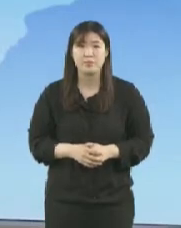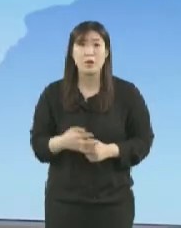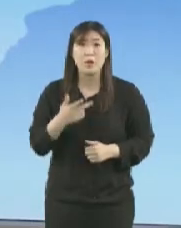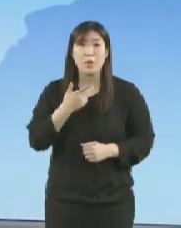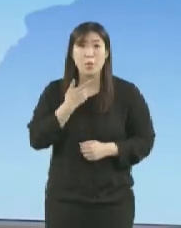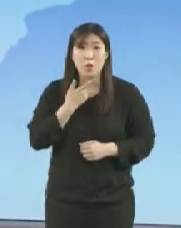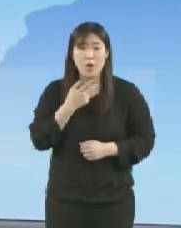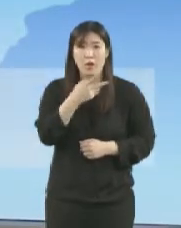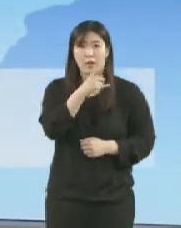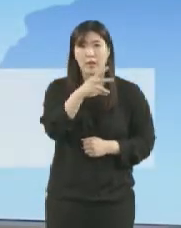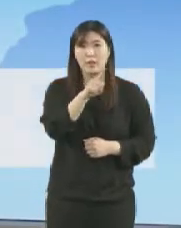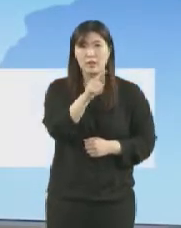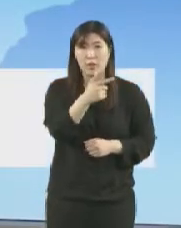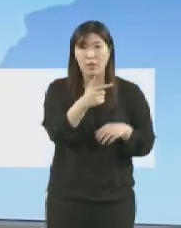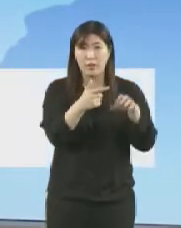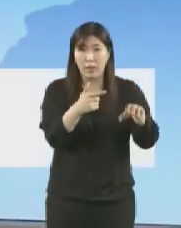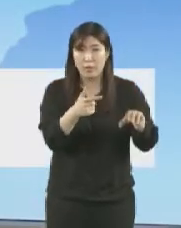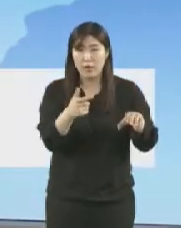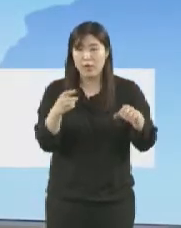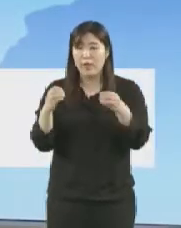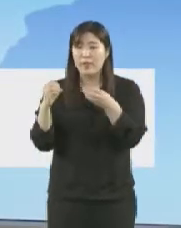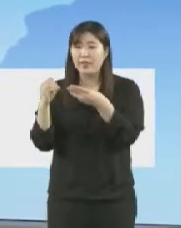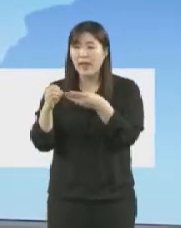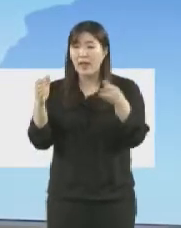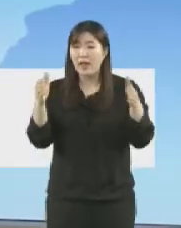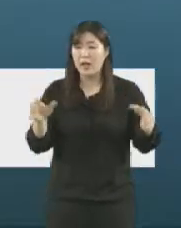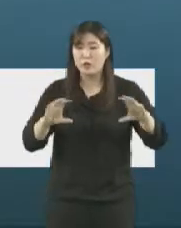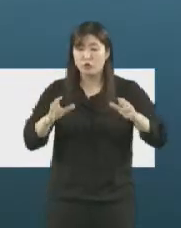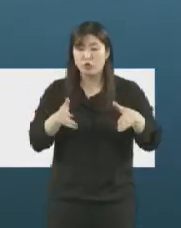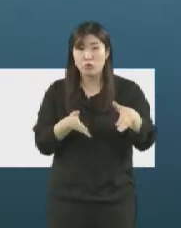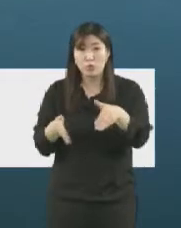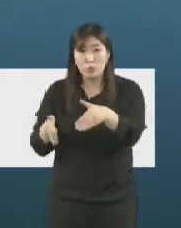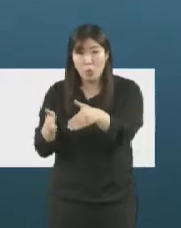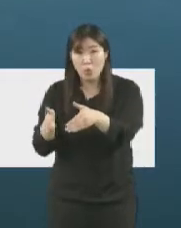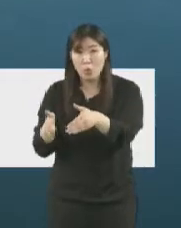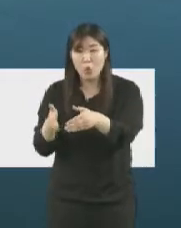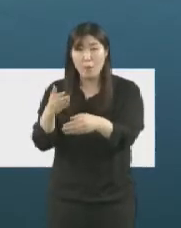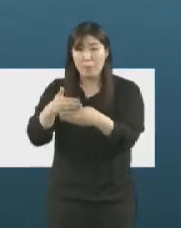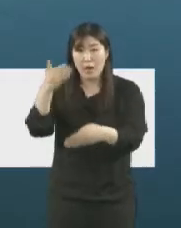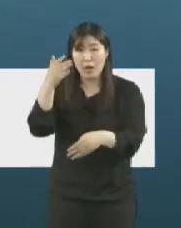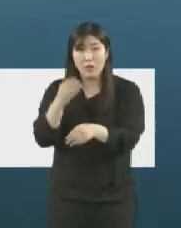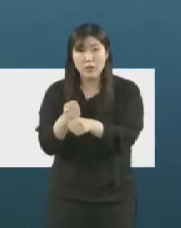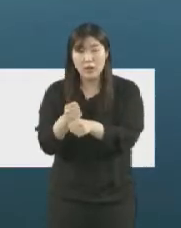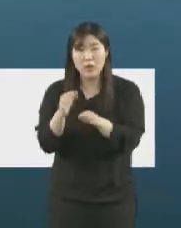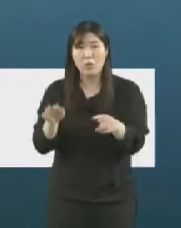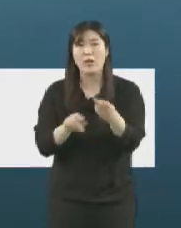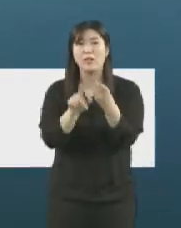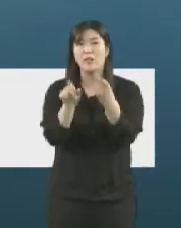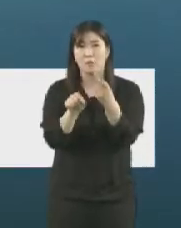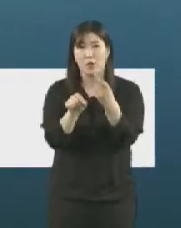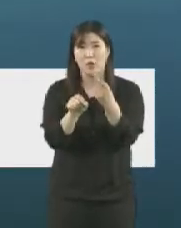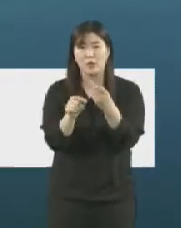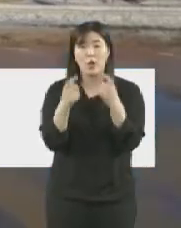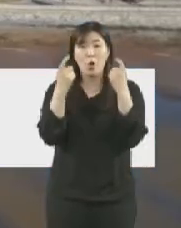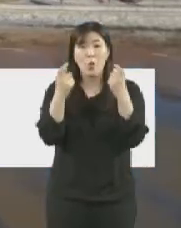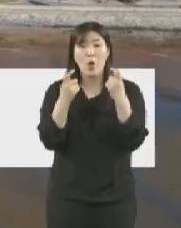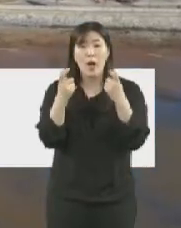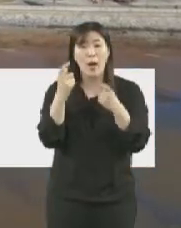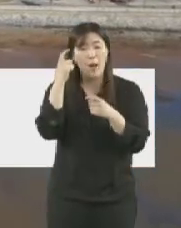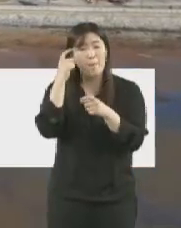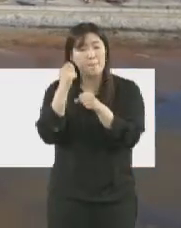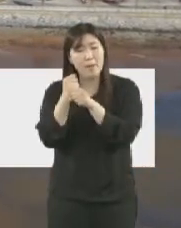보령 대천항에서 태안 안면도 간 국도 77호 선에 연말 완전 개통을 앞두고 관광 인프라가 대폭 확충